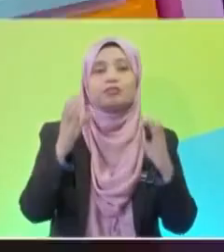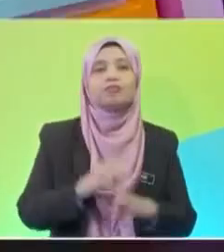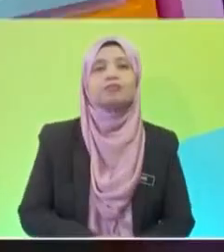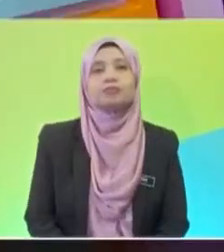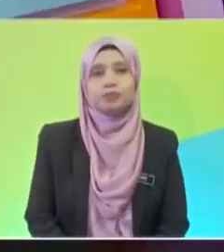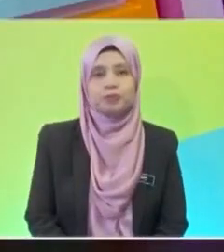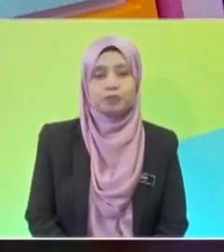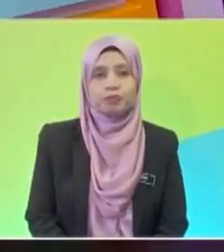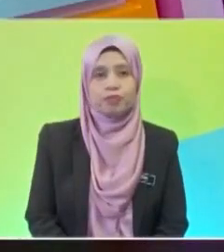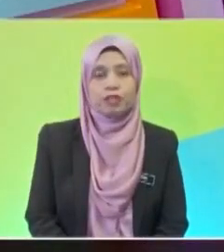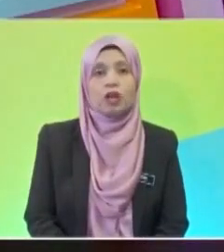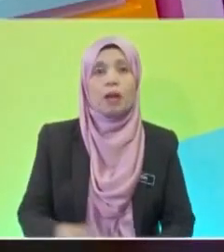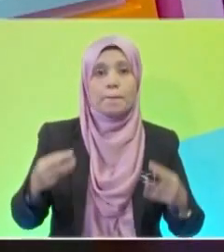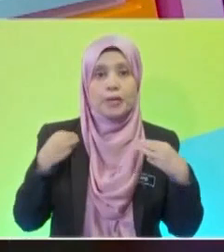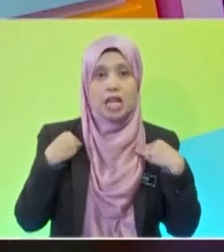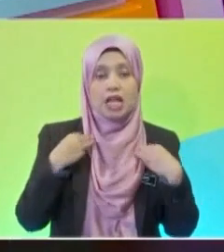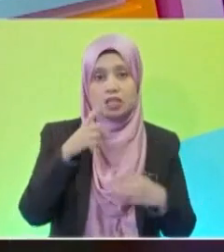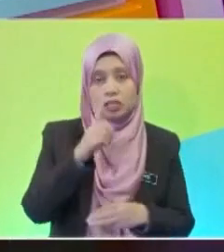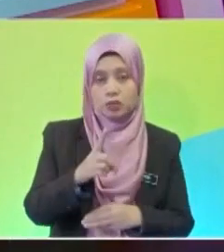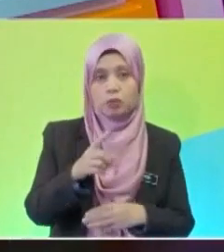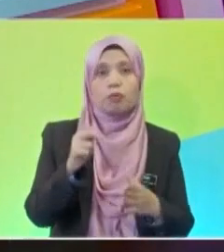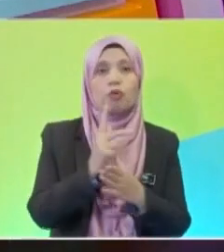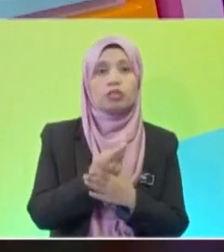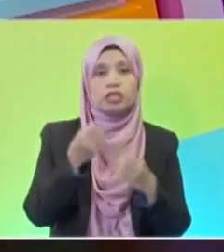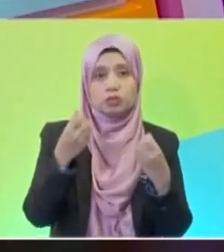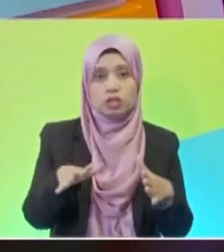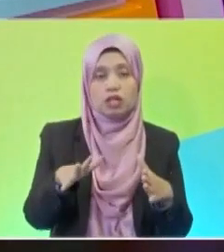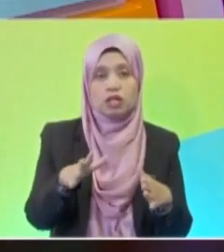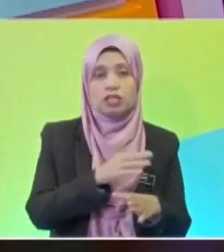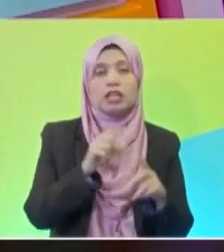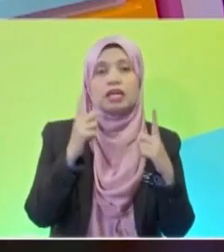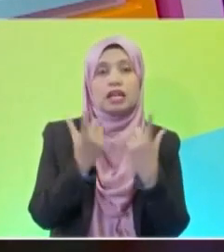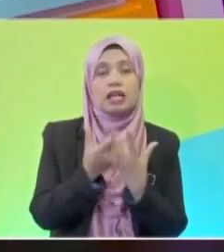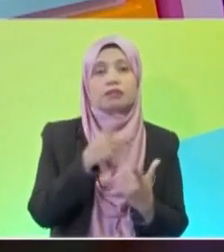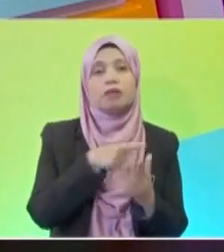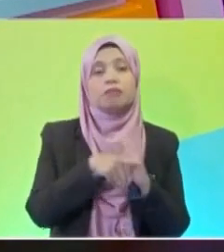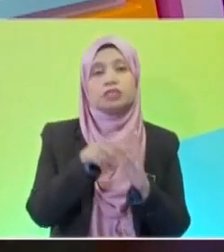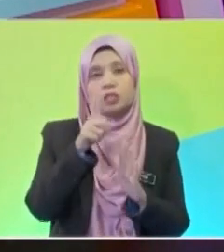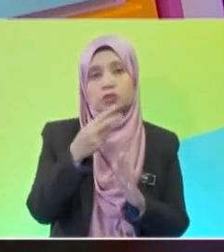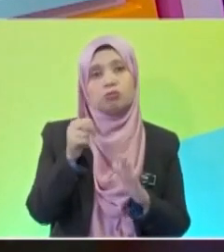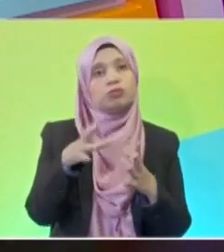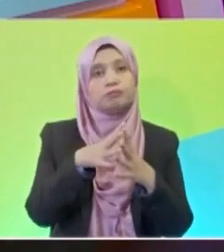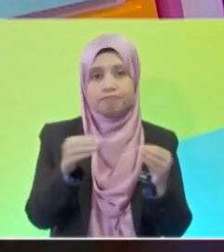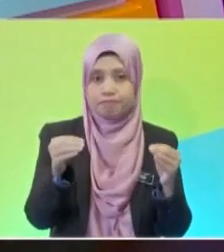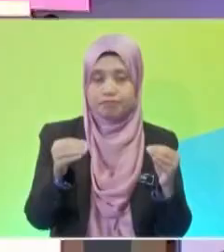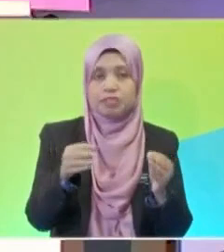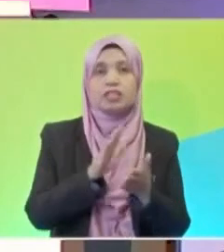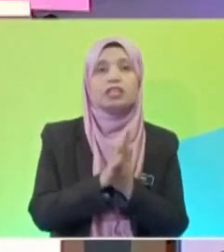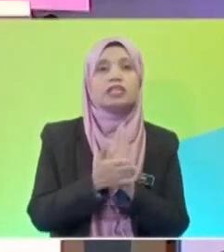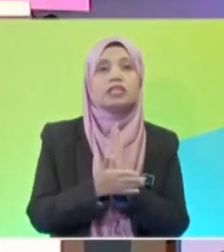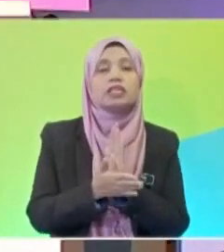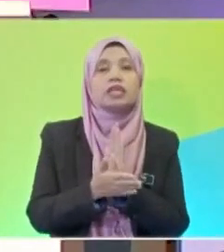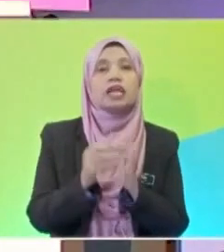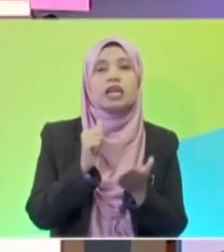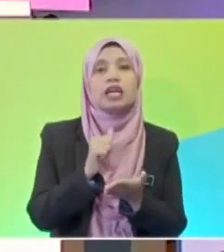kasih Nisa. Nisa, milikan tunggal sudah, perkongsian sudah. Betul. Dan kelab dan persatuan kita telah selesai. Apa lagi?